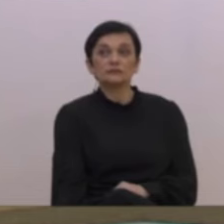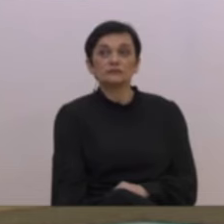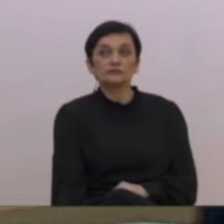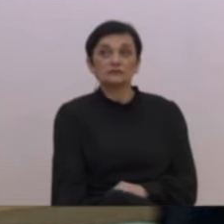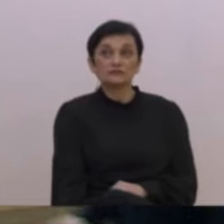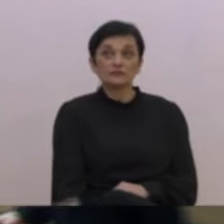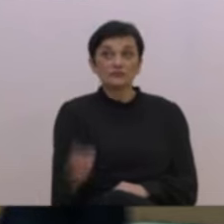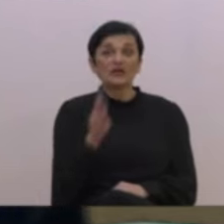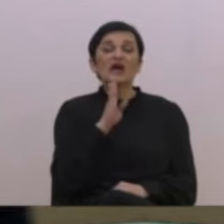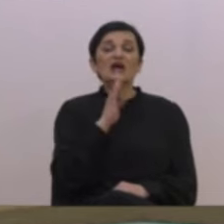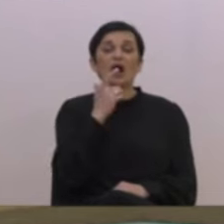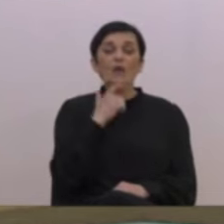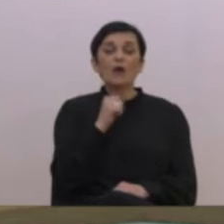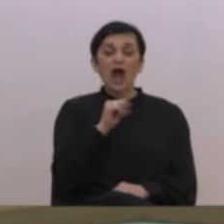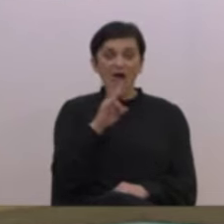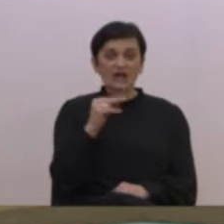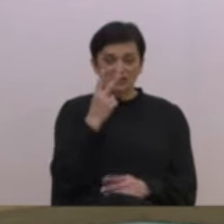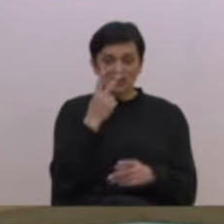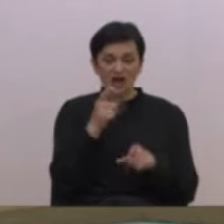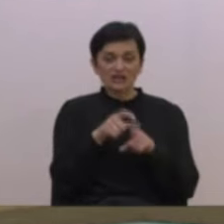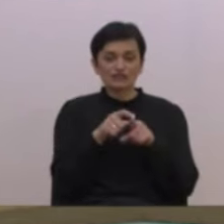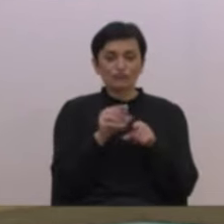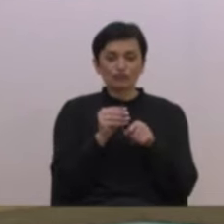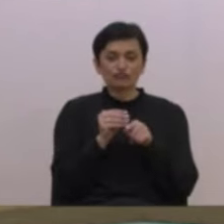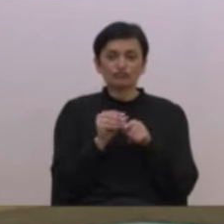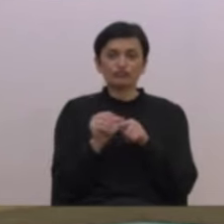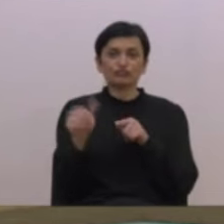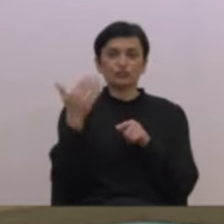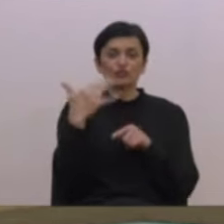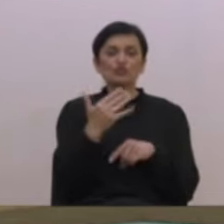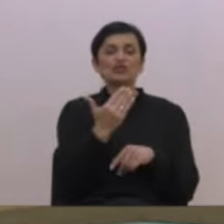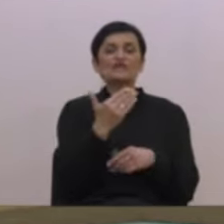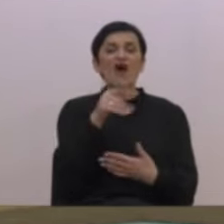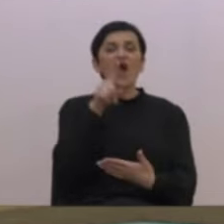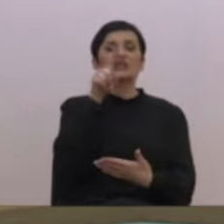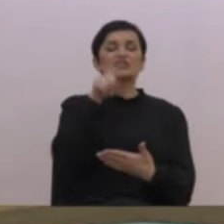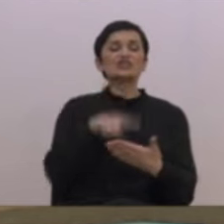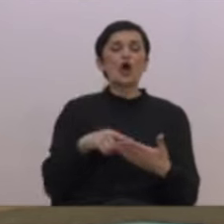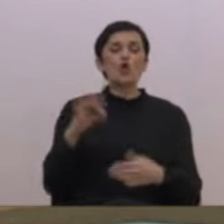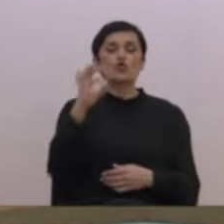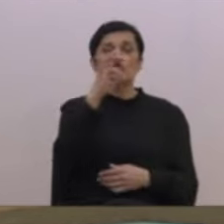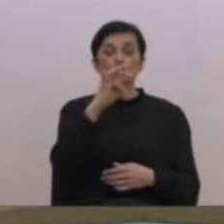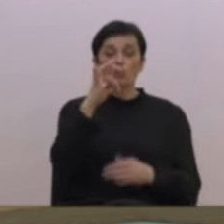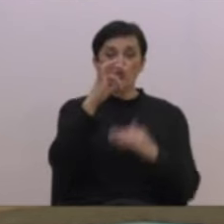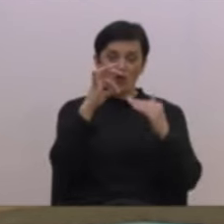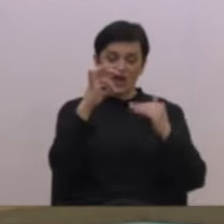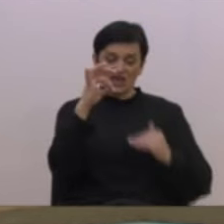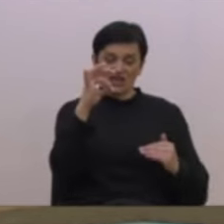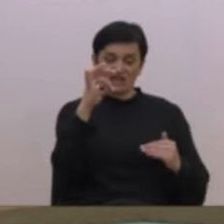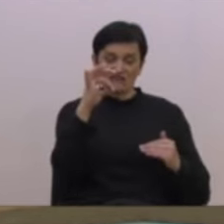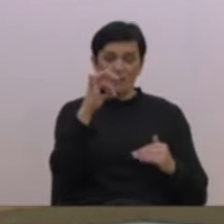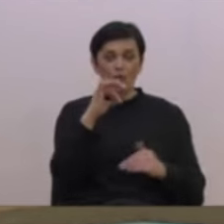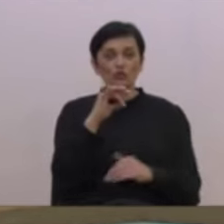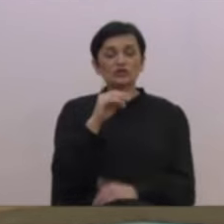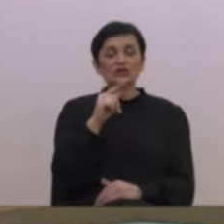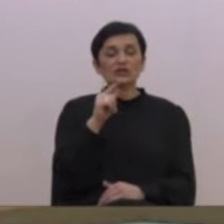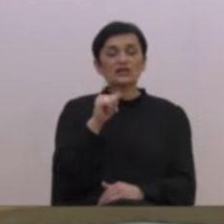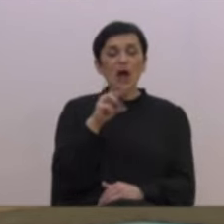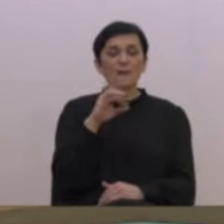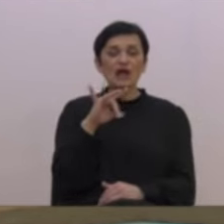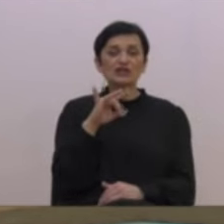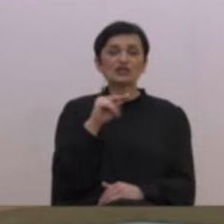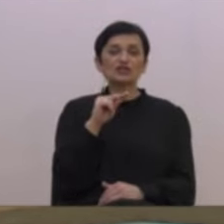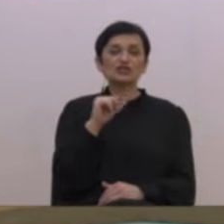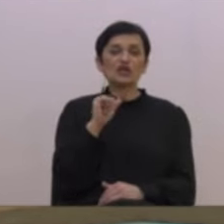Gatsta, gatsta, kalbatonu ana, kho kheda, gatsta. Tkveni damajerobloba aris nulis kvemut. Tamar Charkviani.